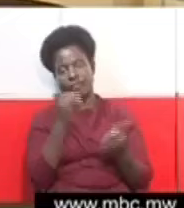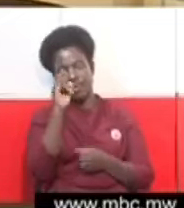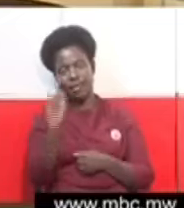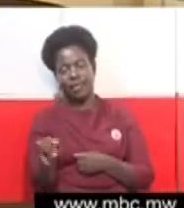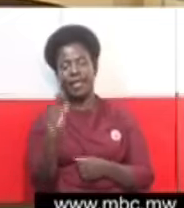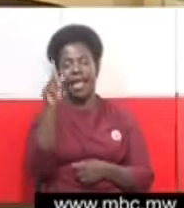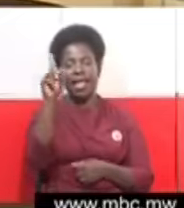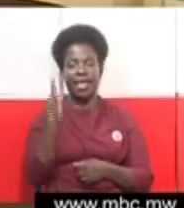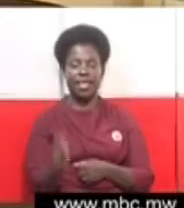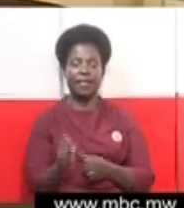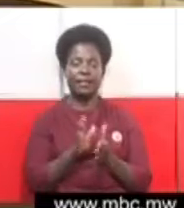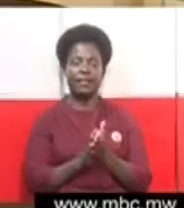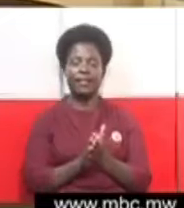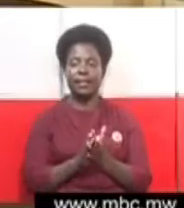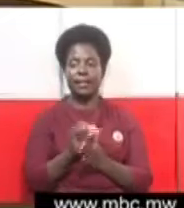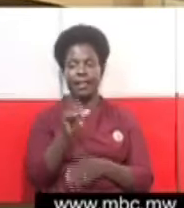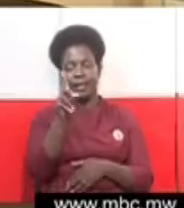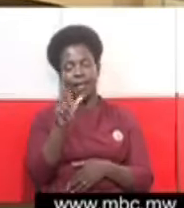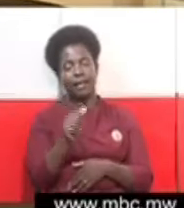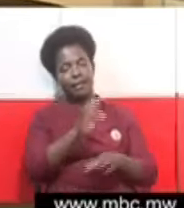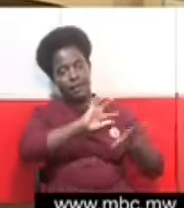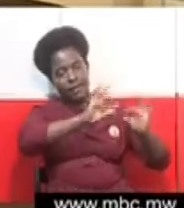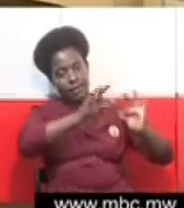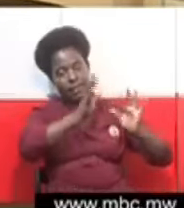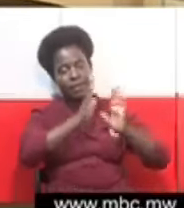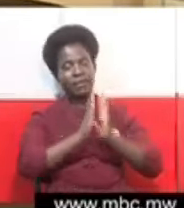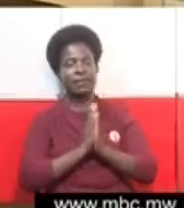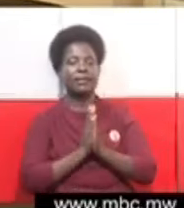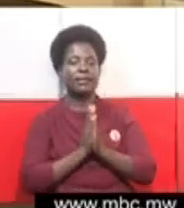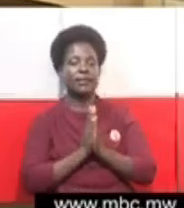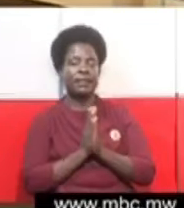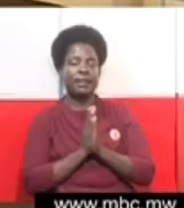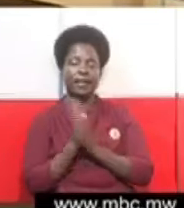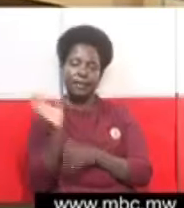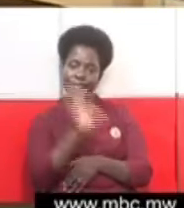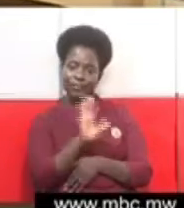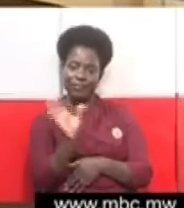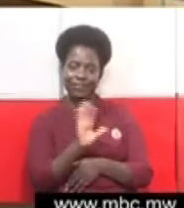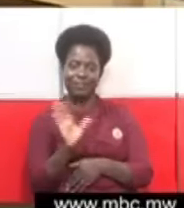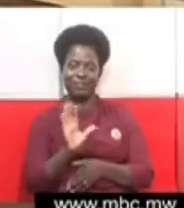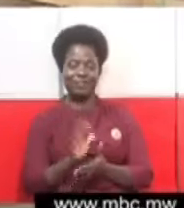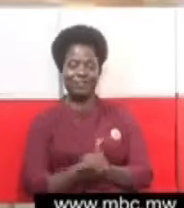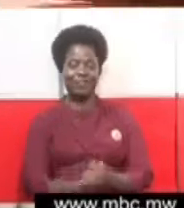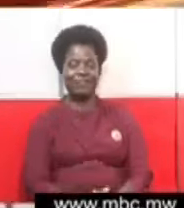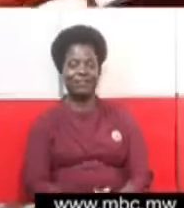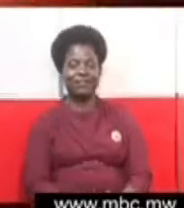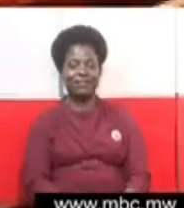X. Munali ndine Aida Chwaya ndi nzanga yulini limponda mwakoma nonse.